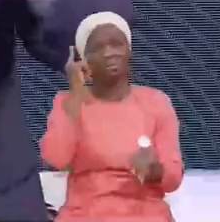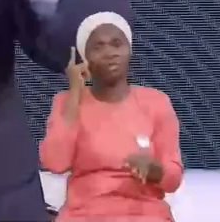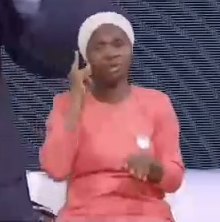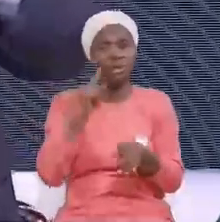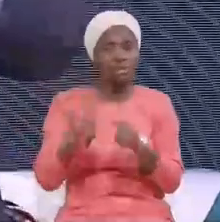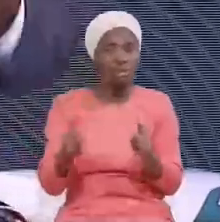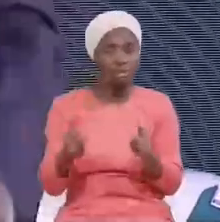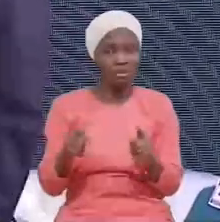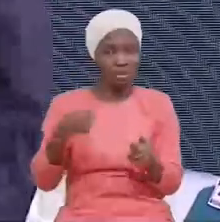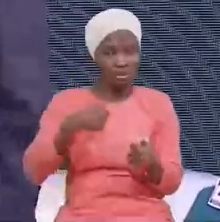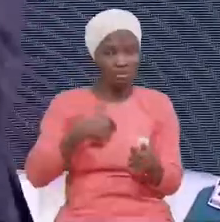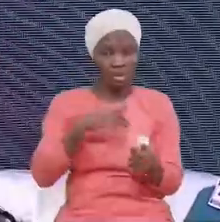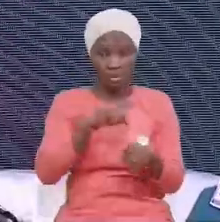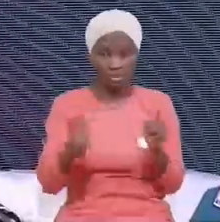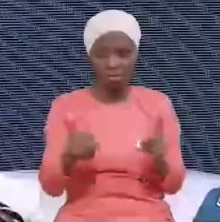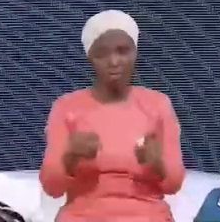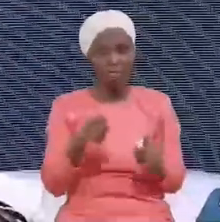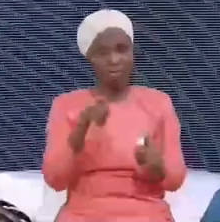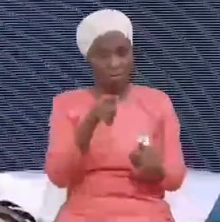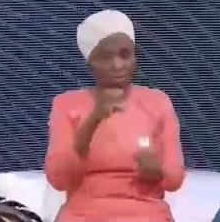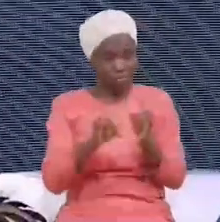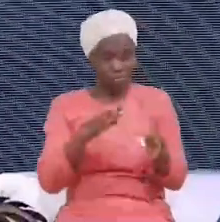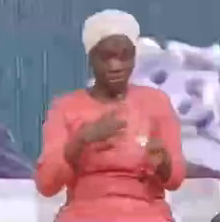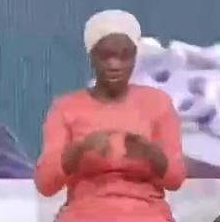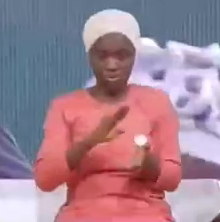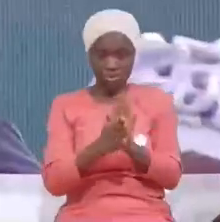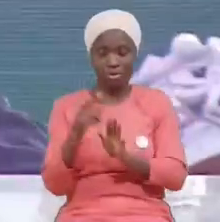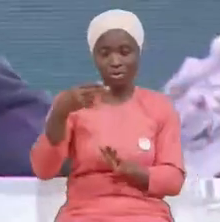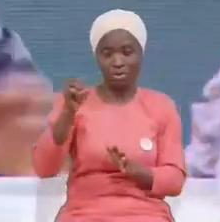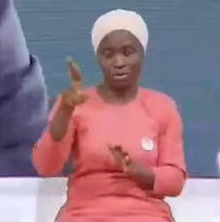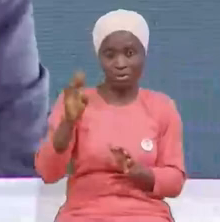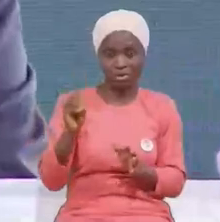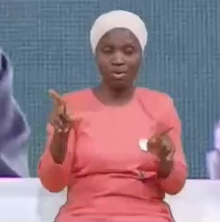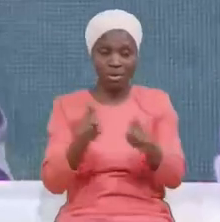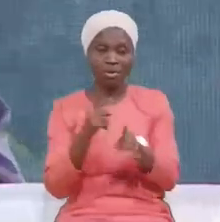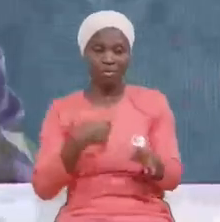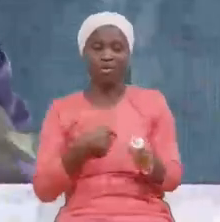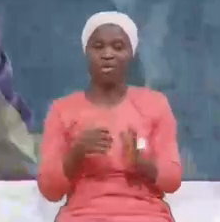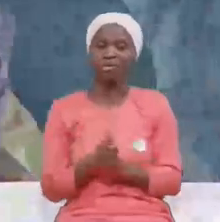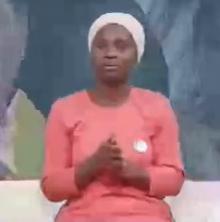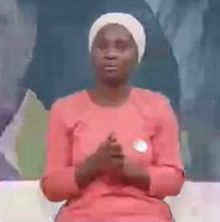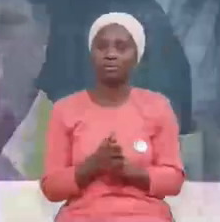Je dis, oui, vous ne pouvez pas comprendre, vous ne serez pas d'accord, à moins que vous ne deveniez héros comme moi.